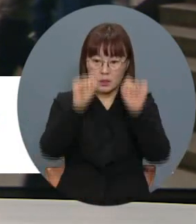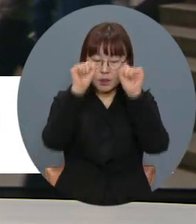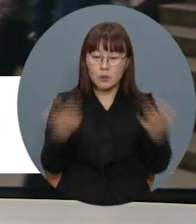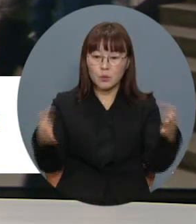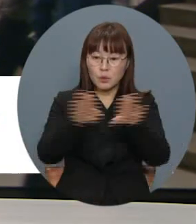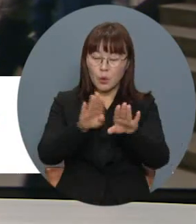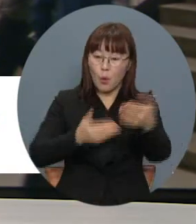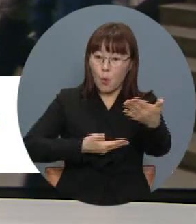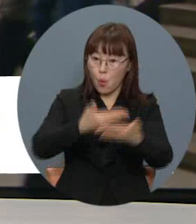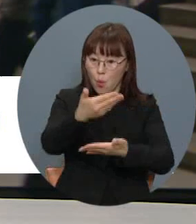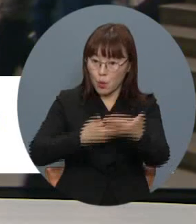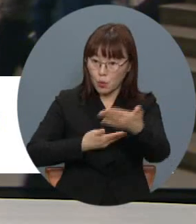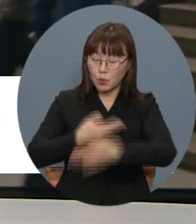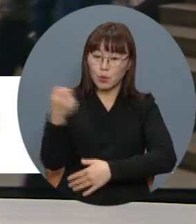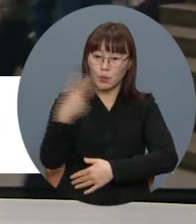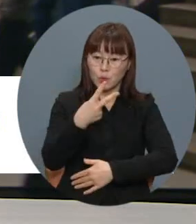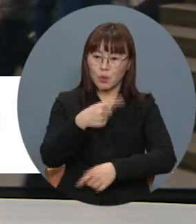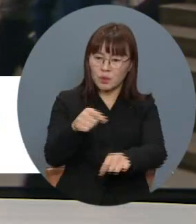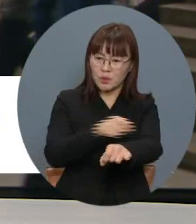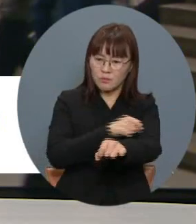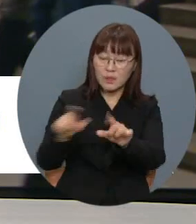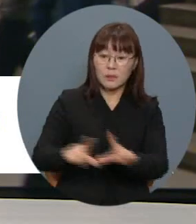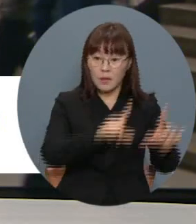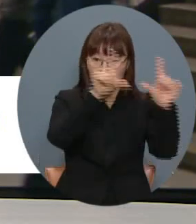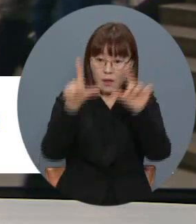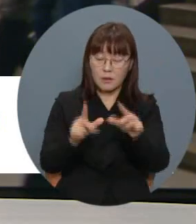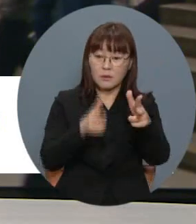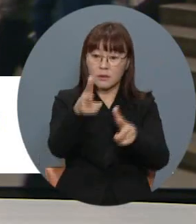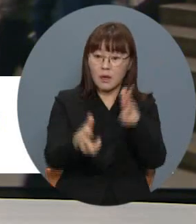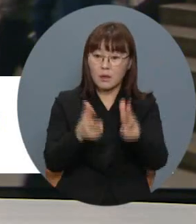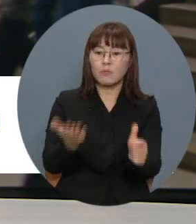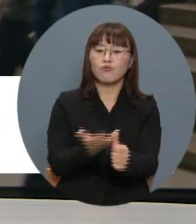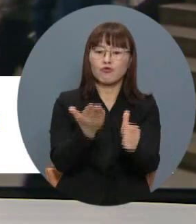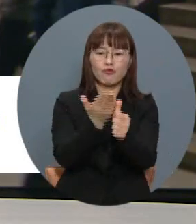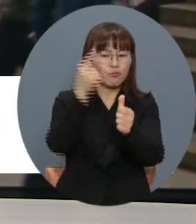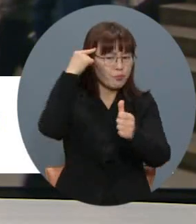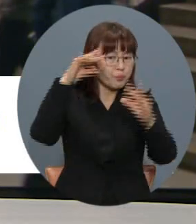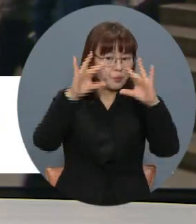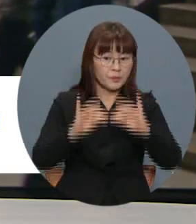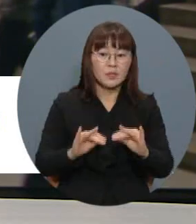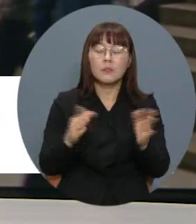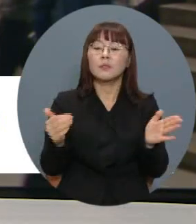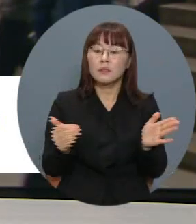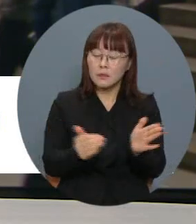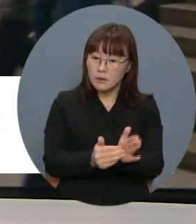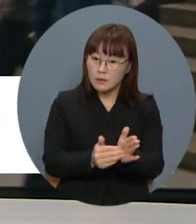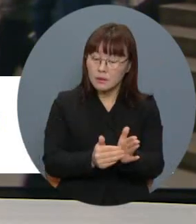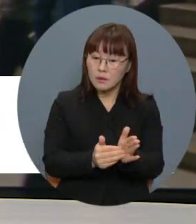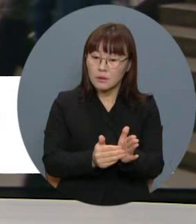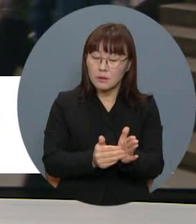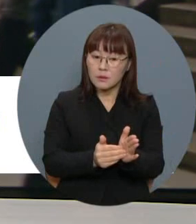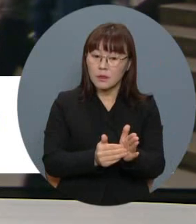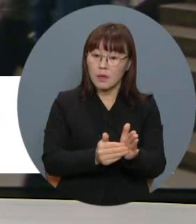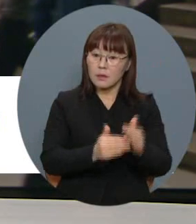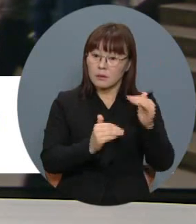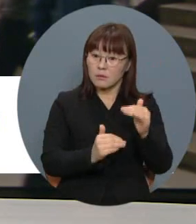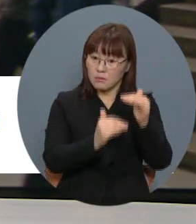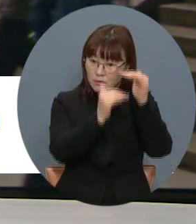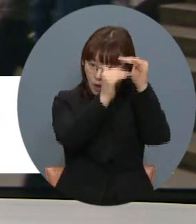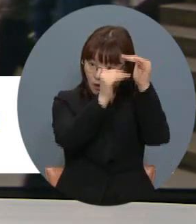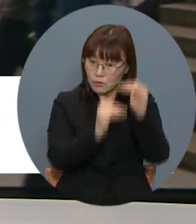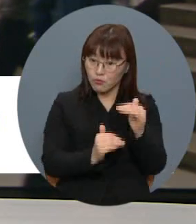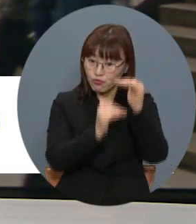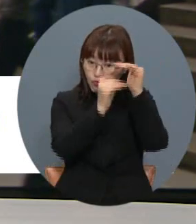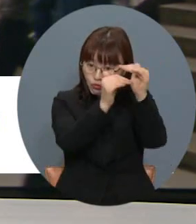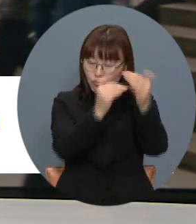체육시설을 공유하는 차원을 넘어서 특정 산업 육성도 함께하자고 뜻을 모았는데요. 일부에선 지자체 차원에서 할수